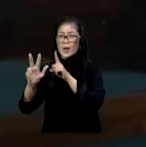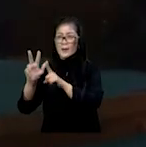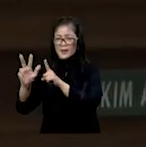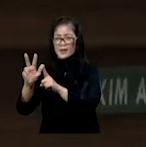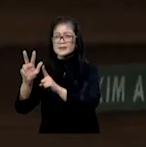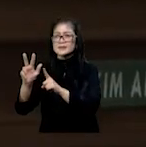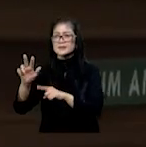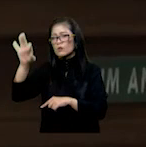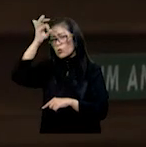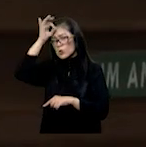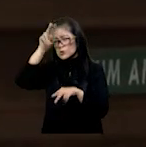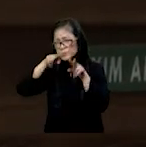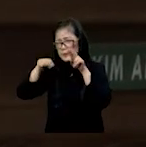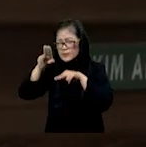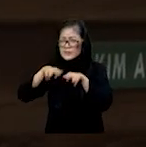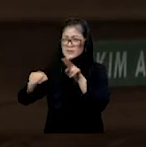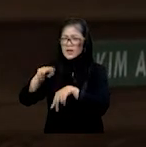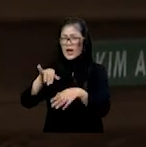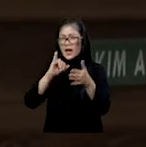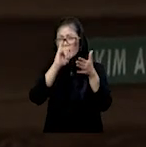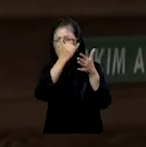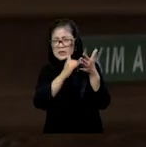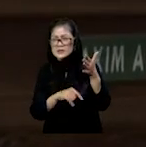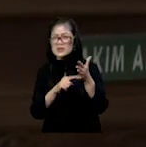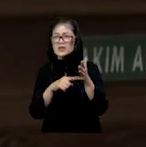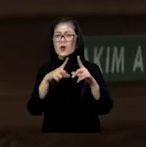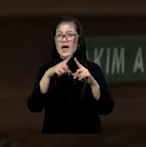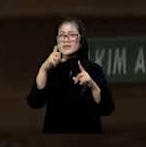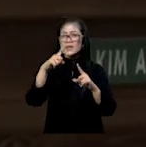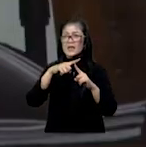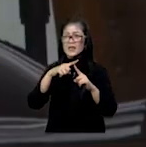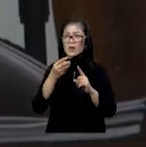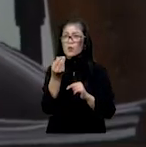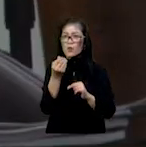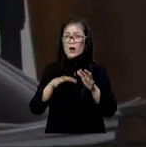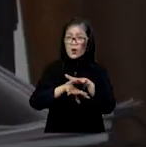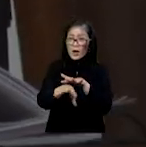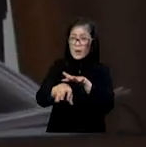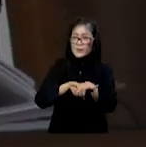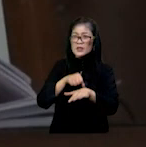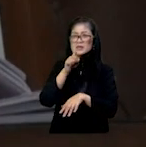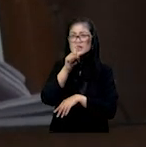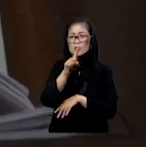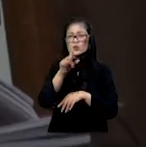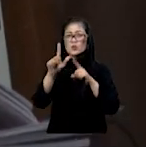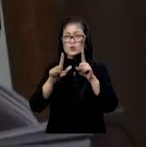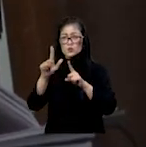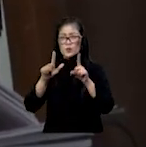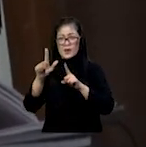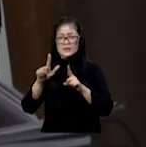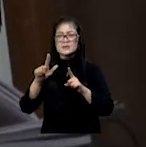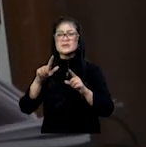Bareskrim mengungkapkan hasil audit, ACT diduga menyelewengkan dana donasi Boeing sebesar Rp107,3 miliar rupiah